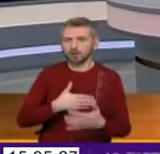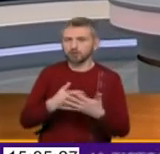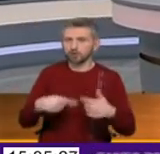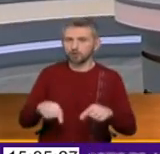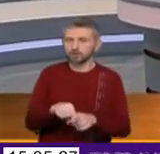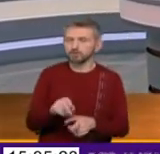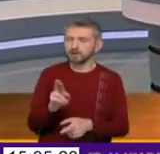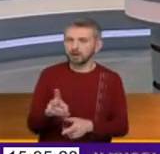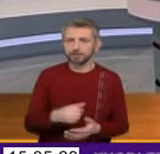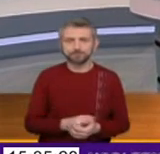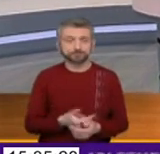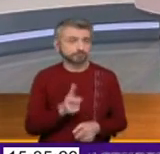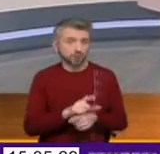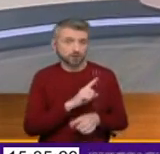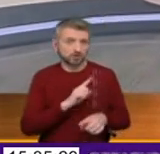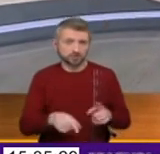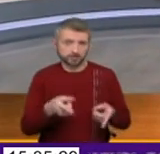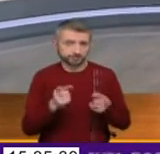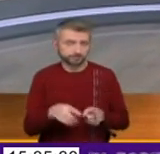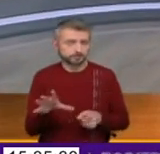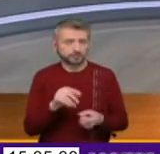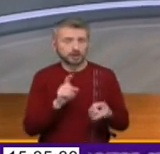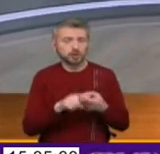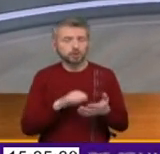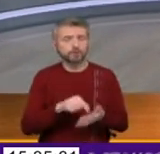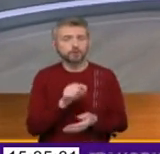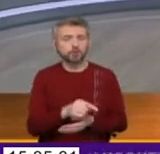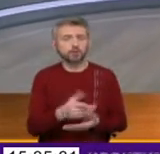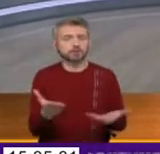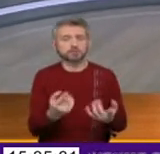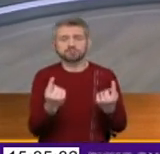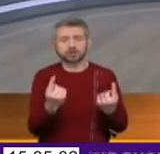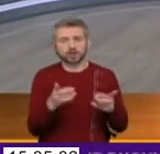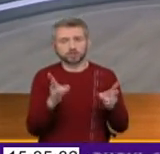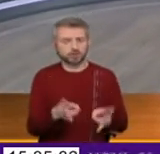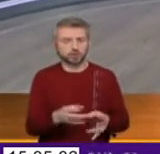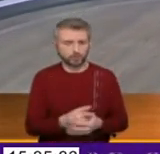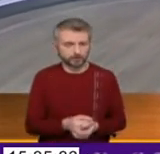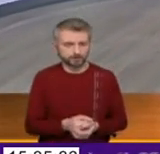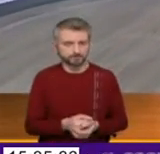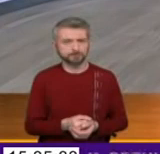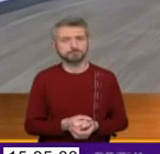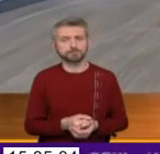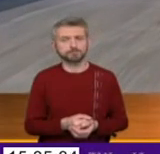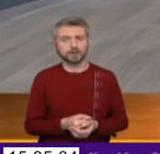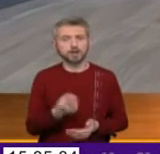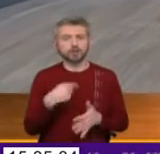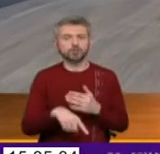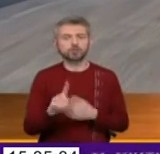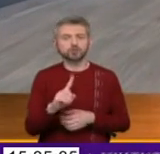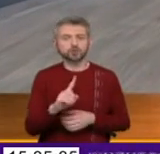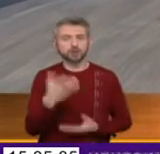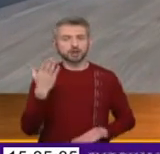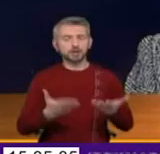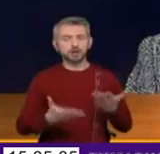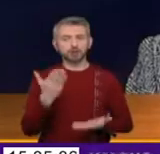окрузі? Насправді, досить швидко. Все залежало від того, який масштаб катастрофи, якщо так можна зазначити. Mm-hmm. Тому що, знову ж таки,